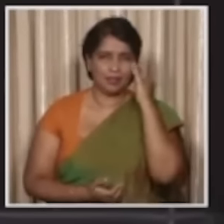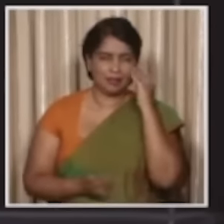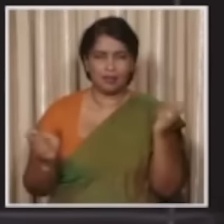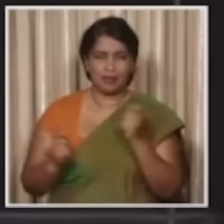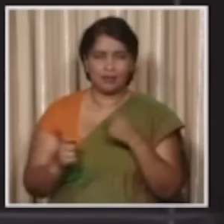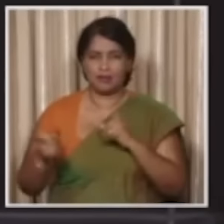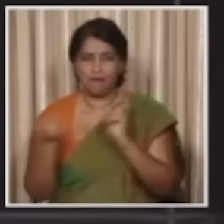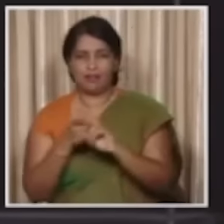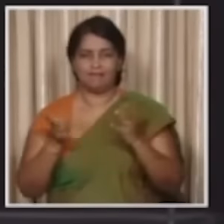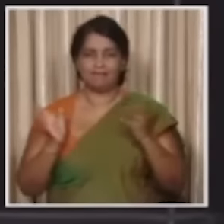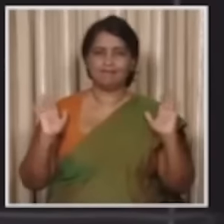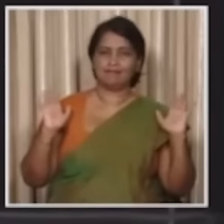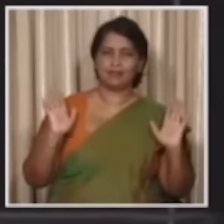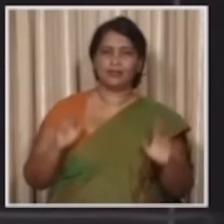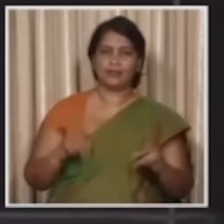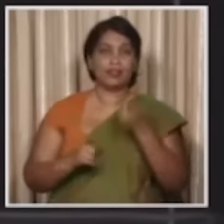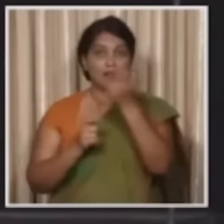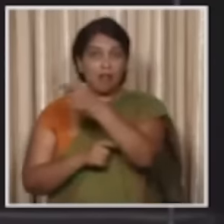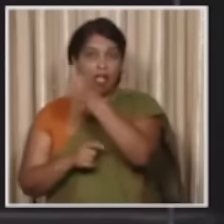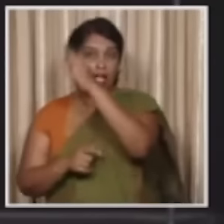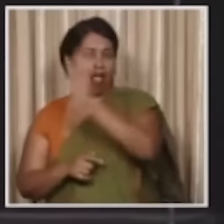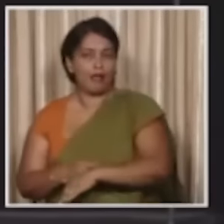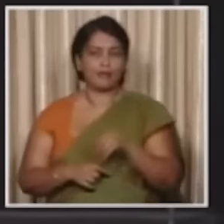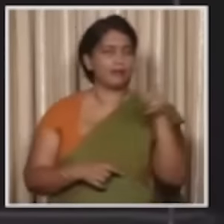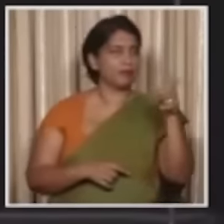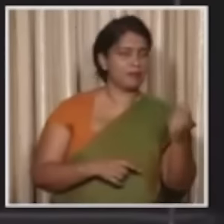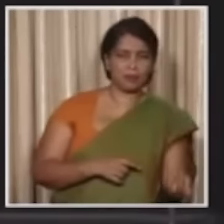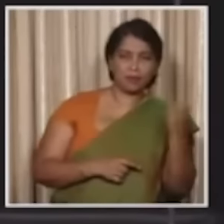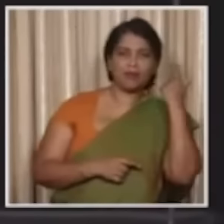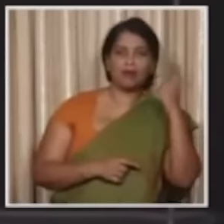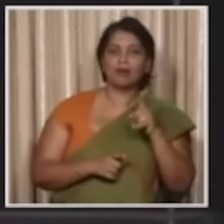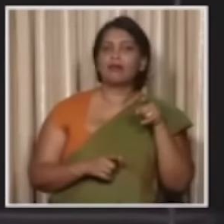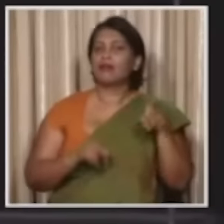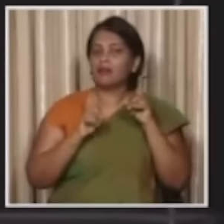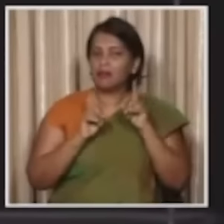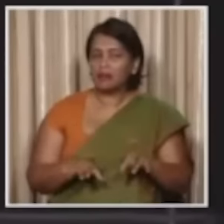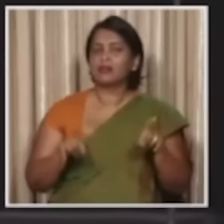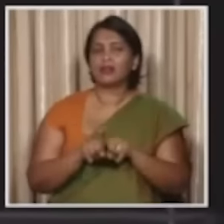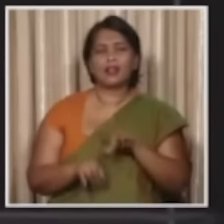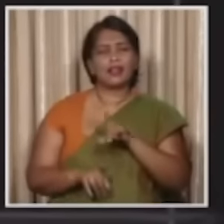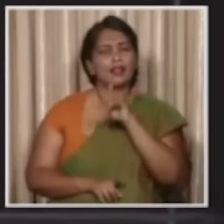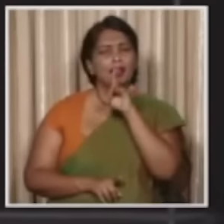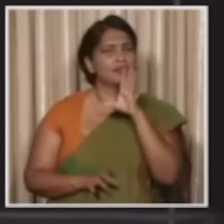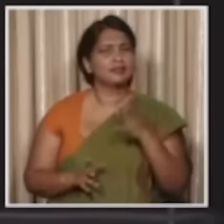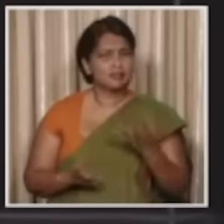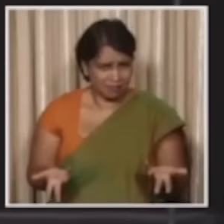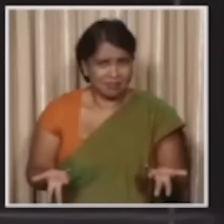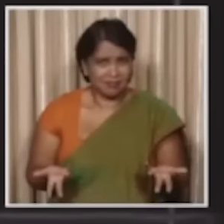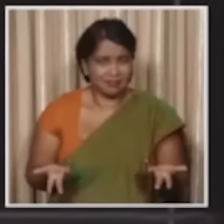කඩවල් එක්ක රණ්ඩු කරයි කියලා අර කඩේ තියෙන අඩු ගානකට මේ ඒ වගේ දේවල්. අනිත් එක මේක ලැජ්ජාවට